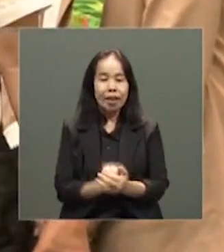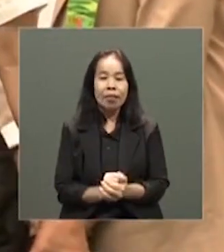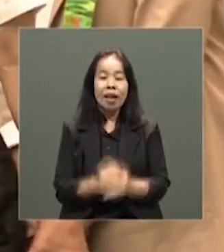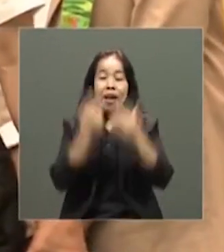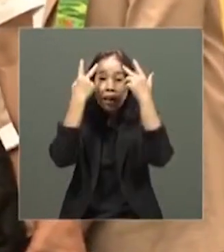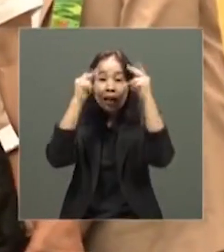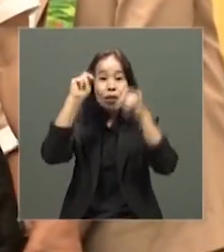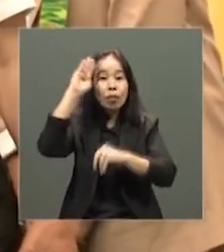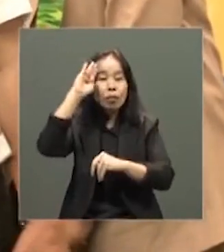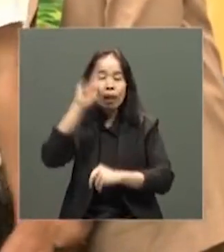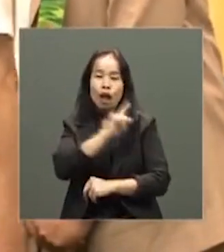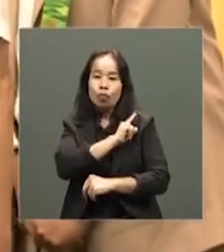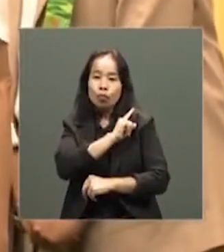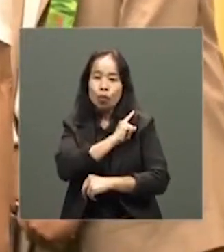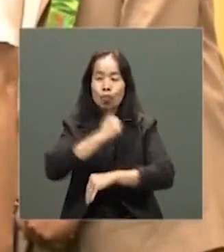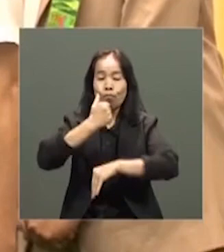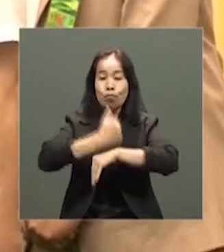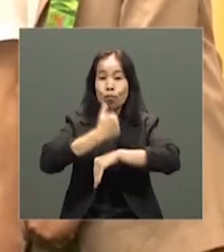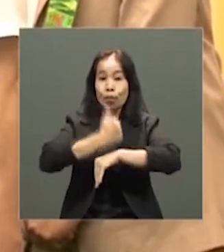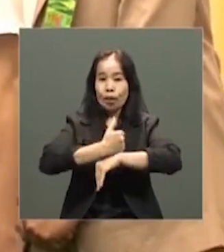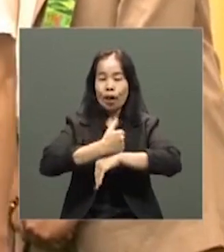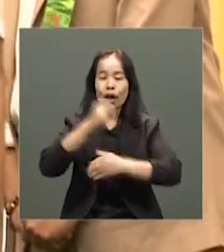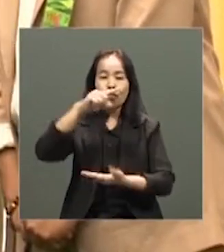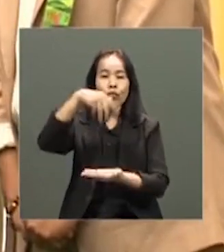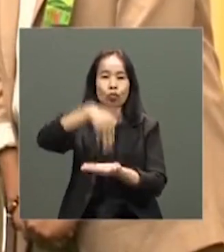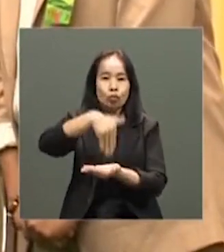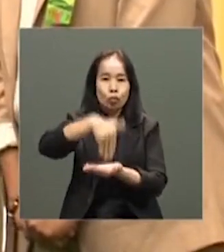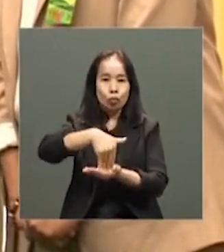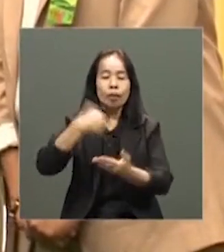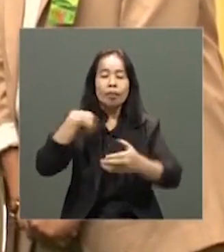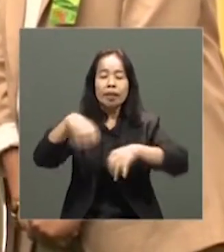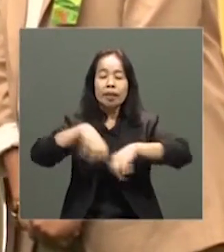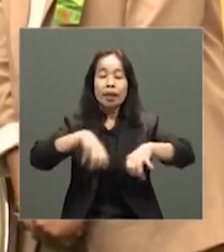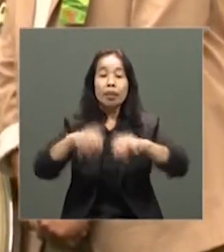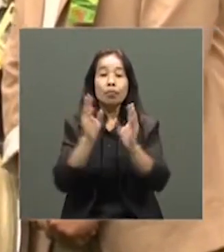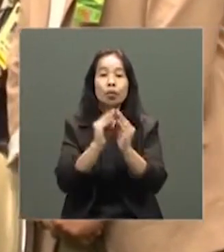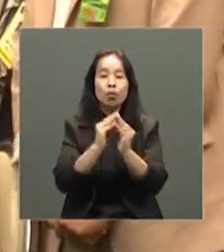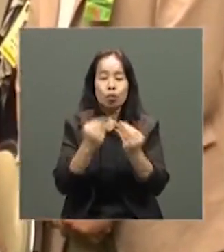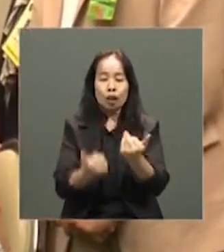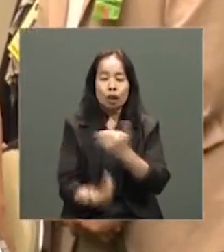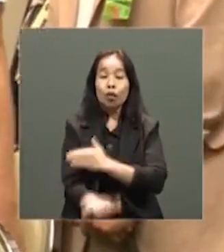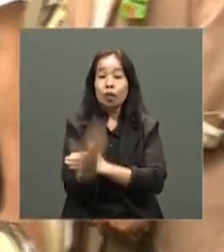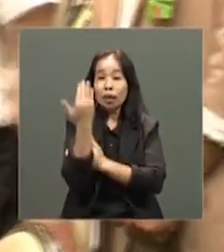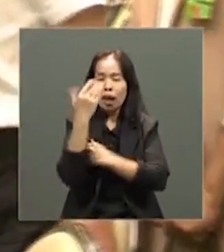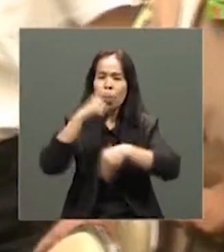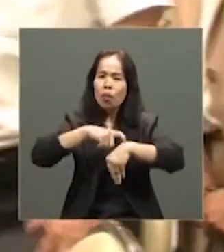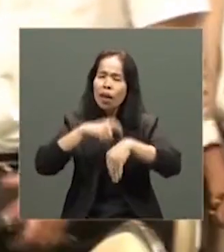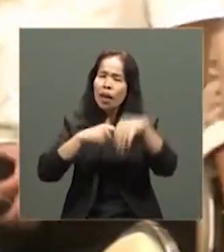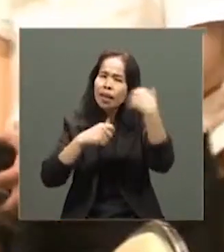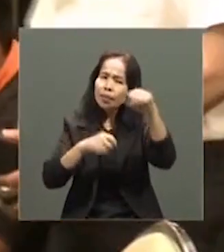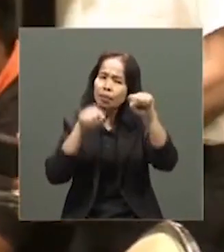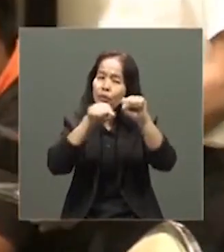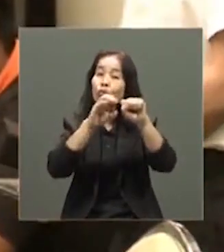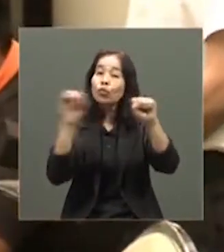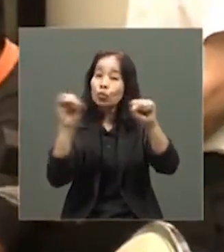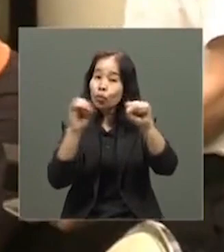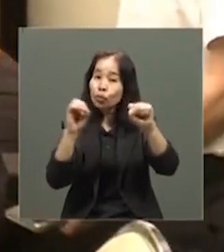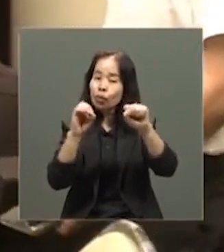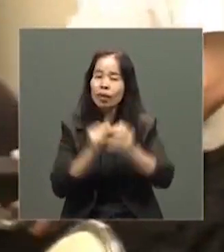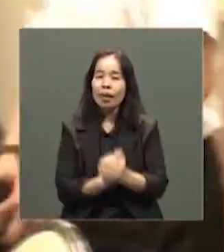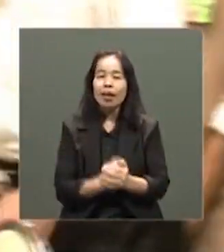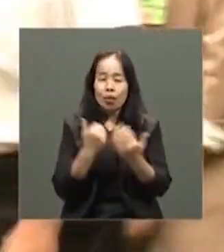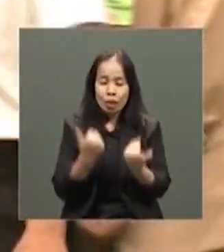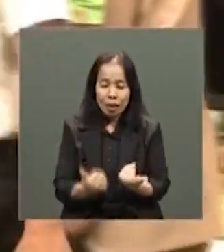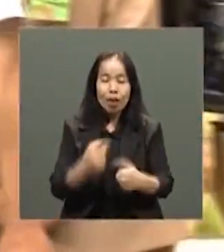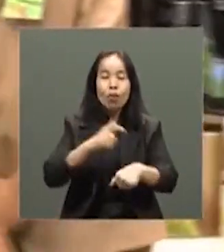ฐมนตรีเรียกประชุมคณะกรรมการที่เกี่ยวข้องเพื่อติดตามการดำเนินการควบคุมโรคโควิด-19เชื่อมโยงกับปัญหาเศร